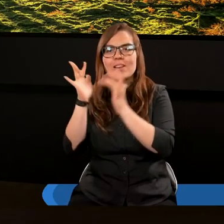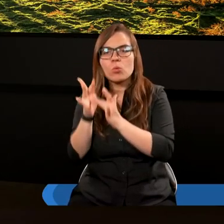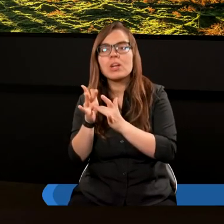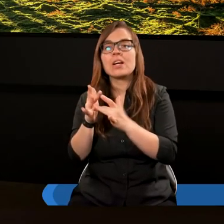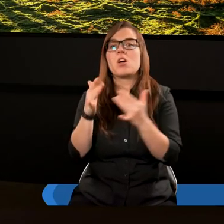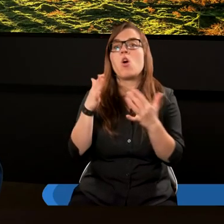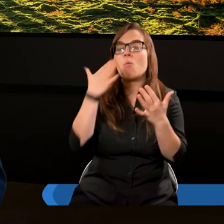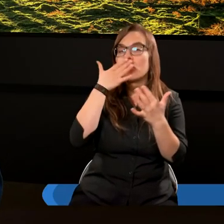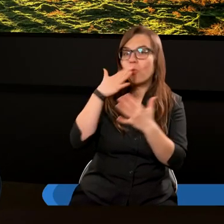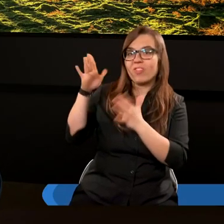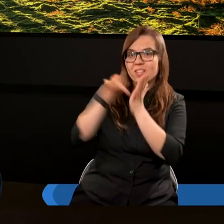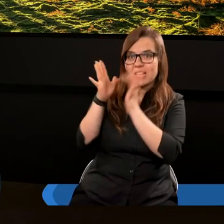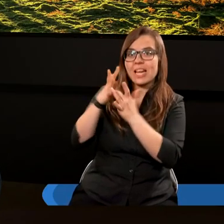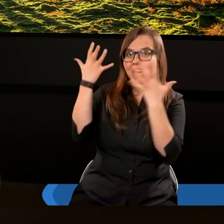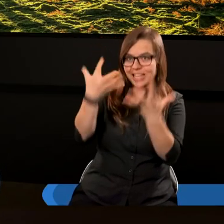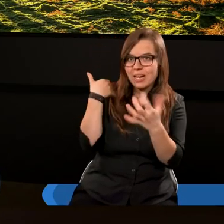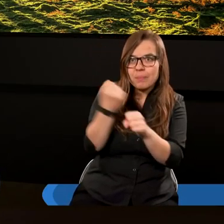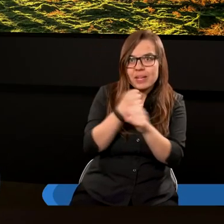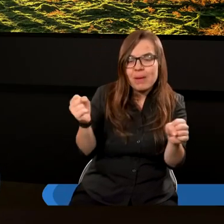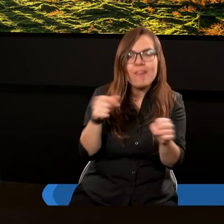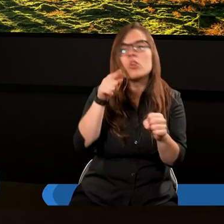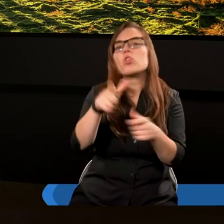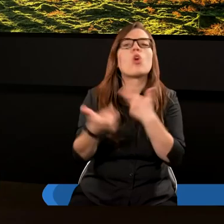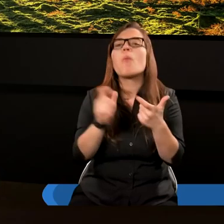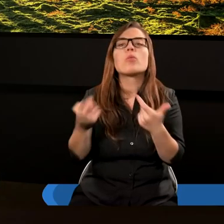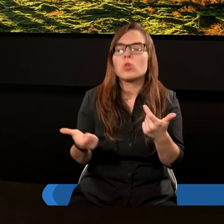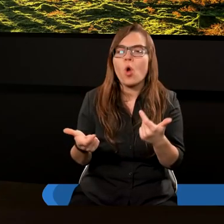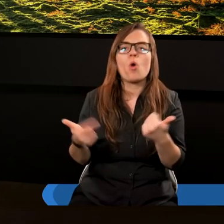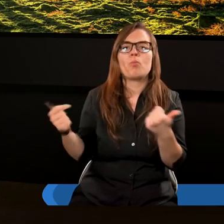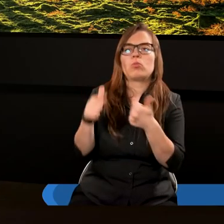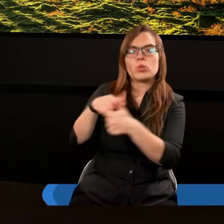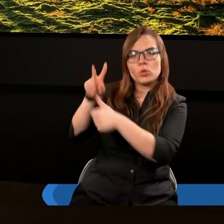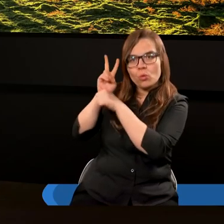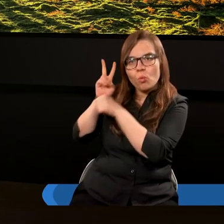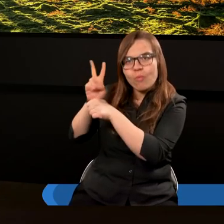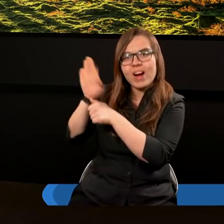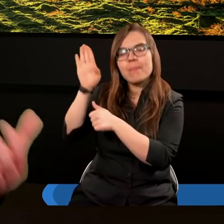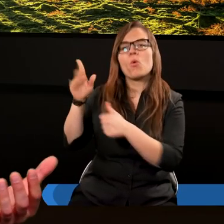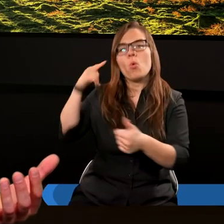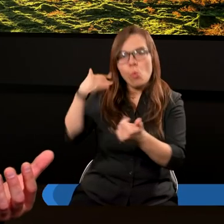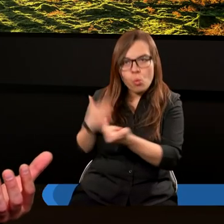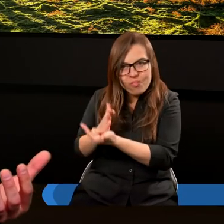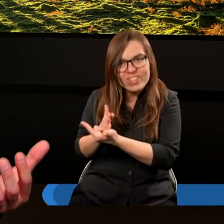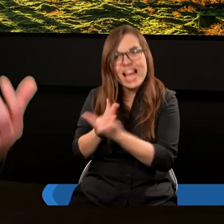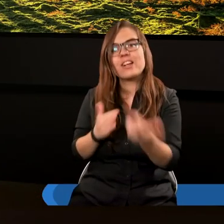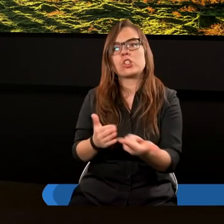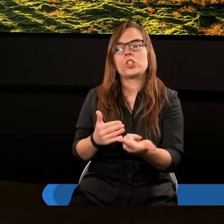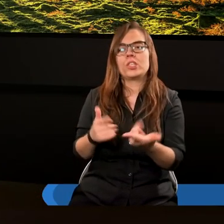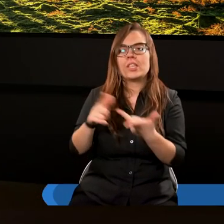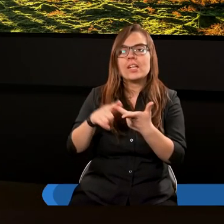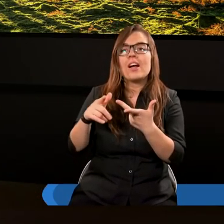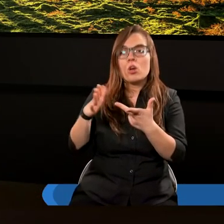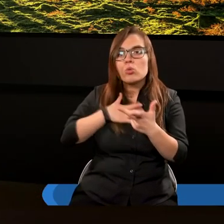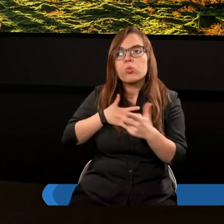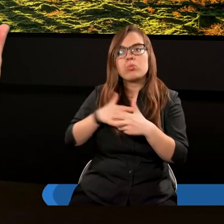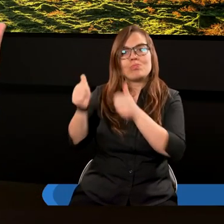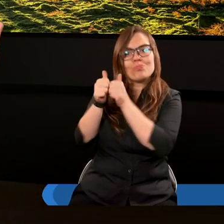być zbawiony? Nie jesteś zbawiony przez to, co zrobić. Musisz uwierzyć w to, co ja zrobiłem. I ja w to wierzę. I jakbym